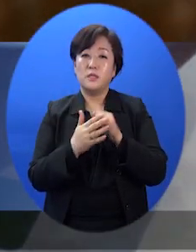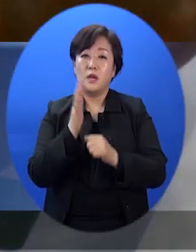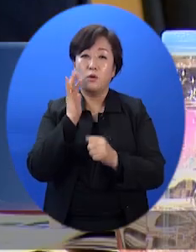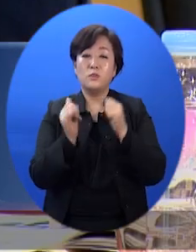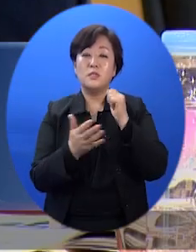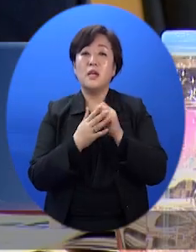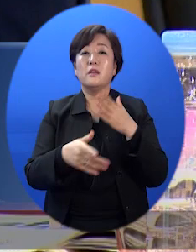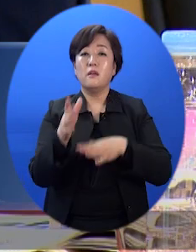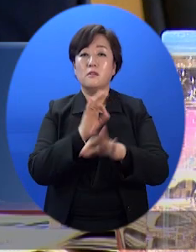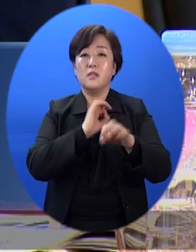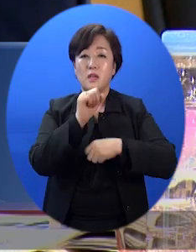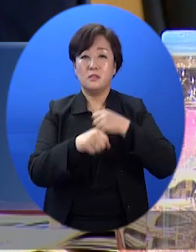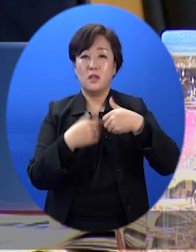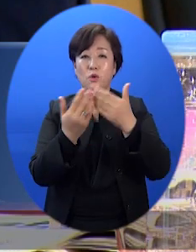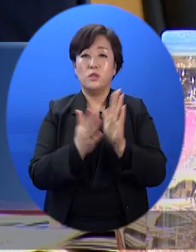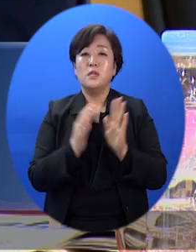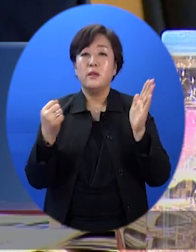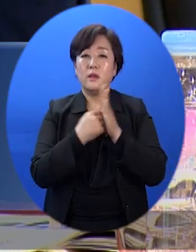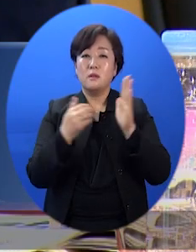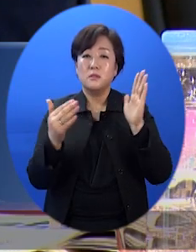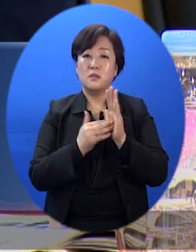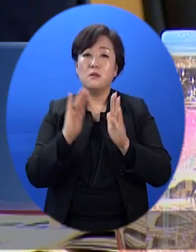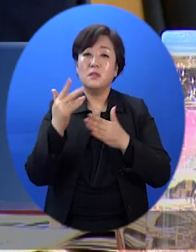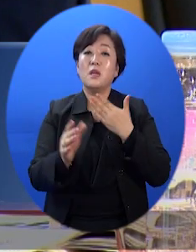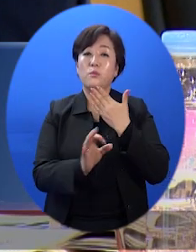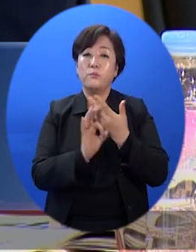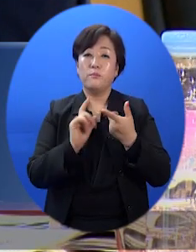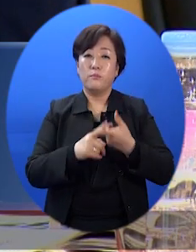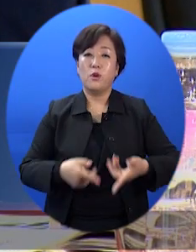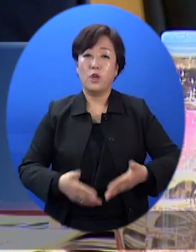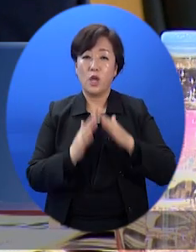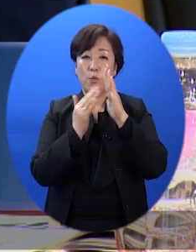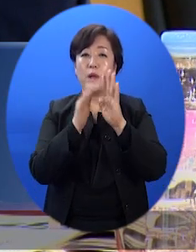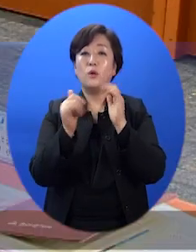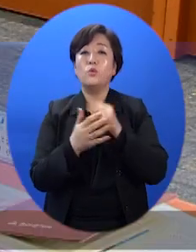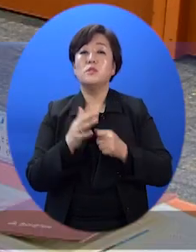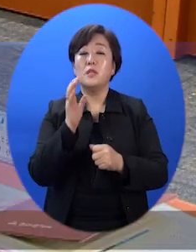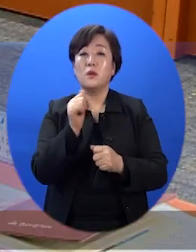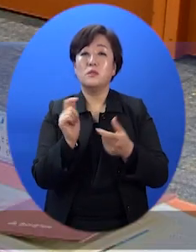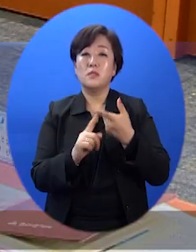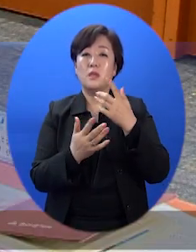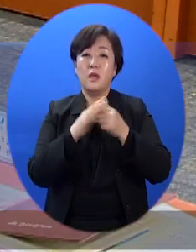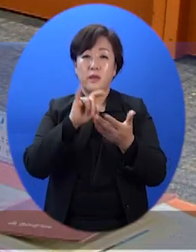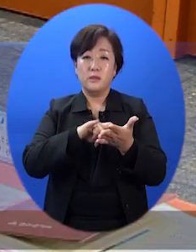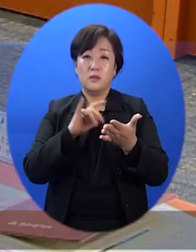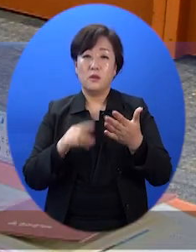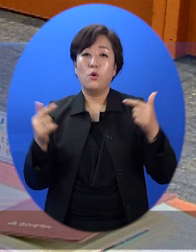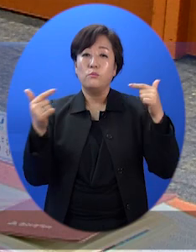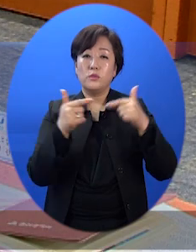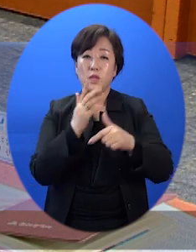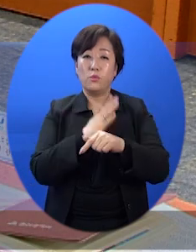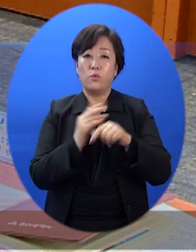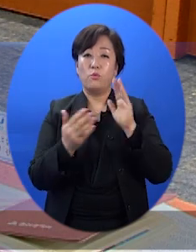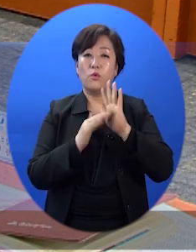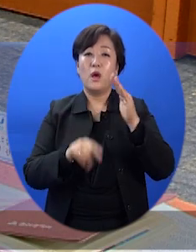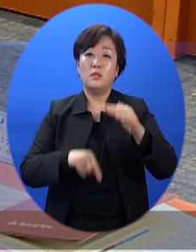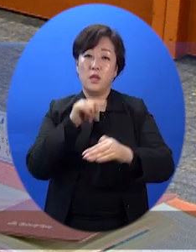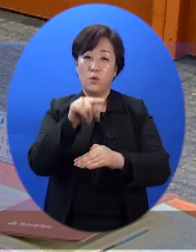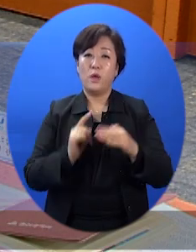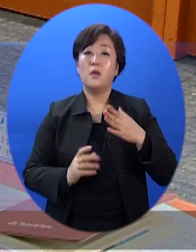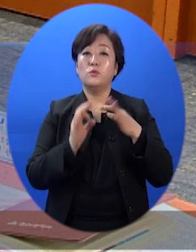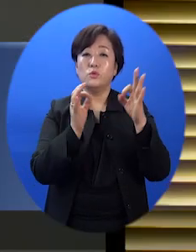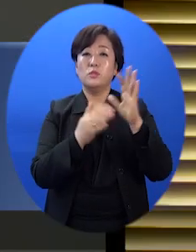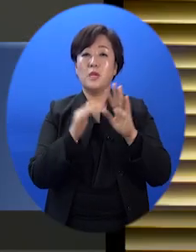울산이 경제자유구역으로 지정될 경우 개발사업 시행자에 대한 조세부담금 감면과 국내외 투자기업에